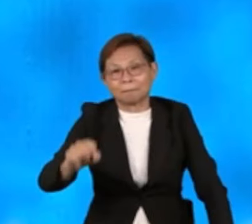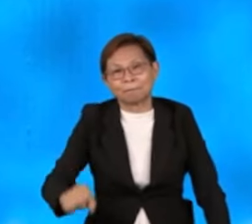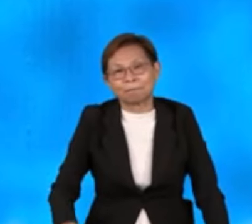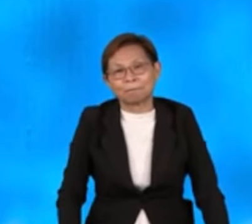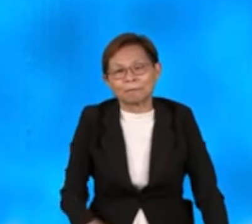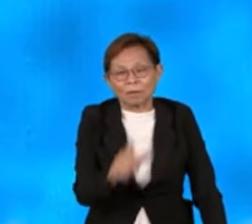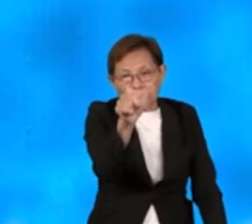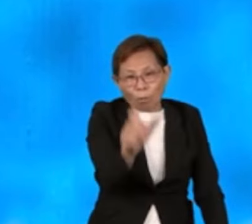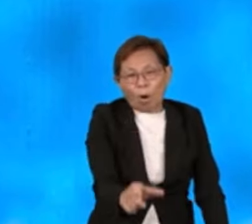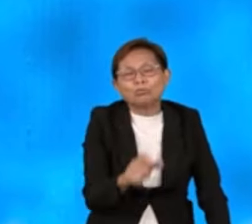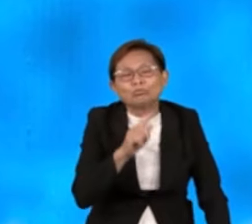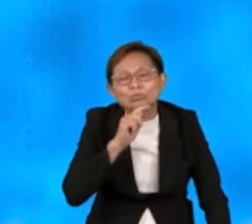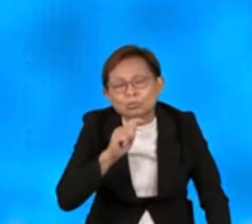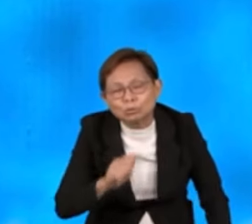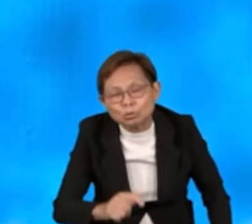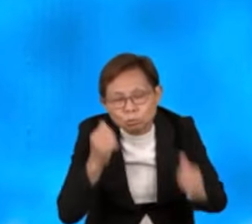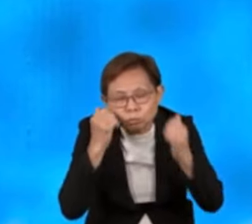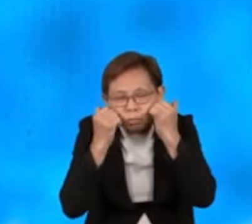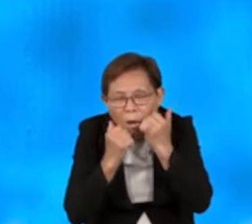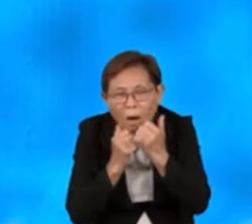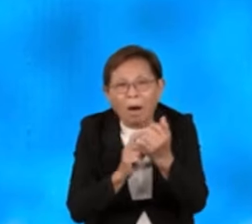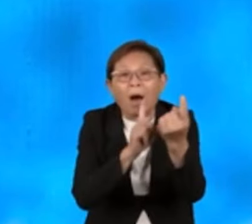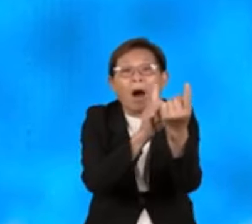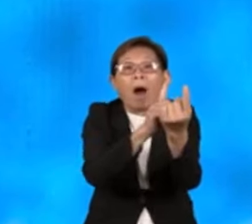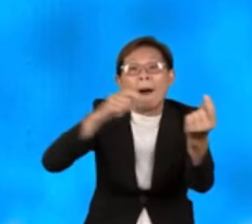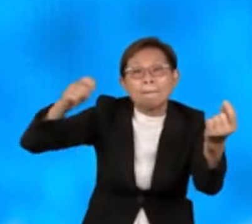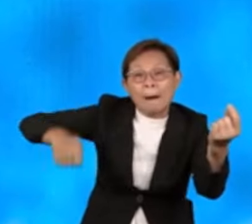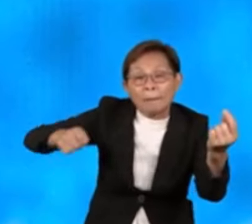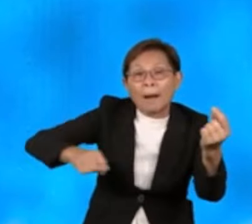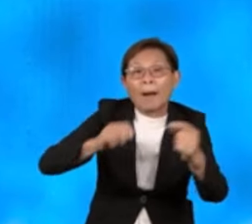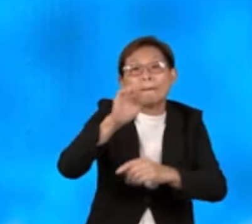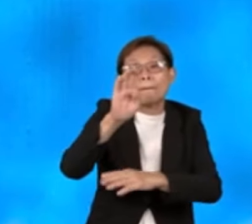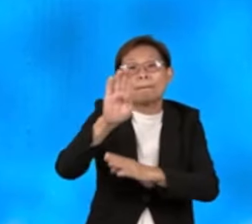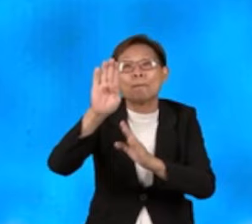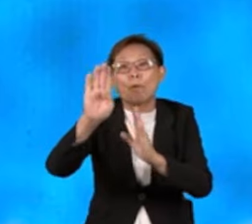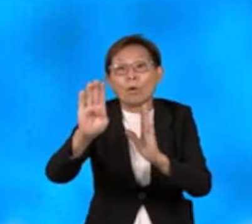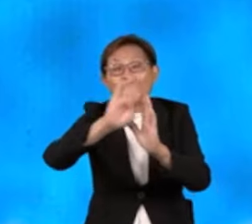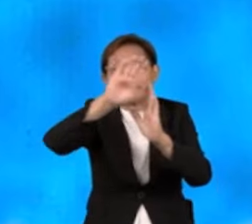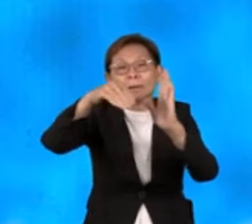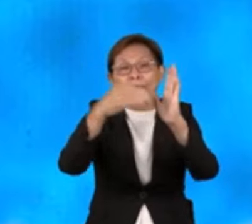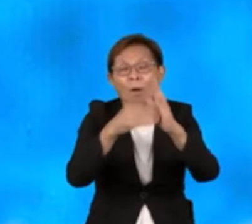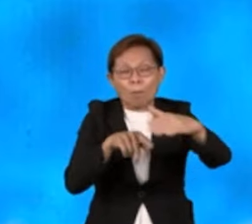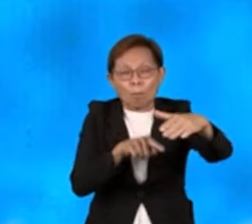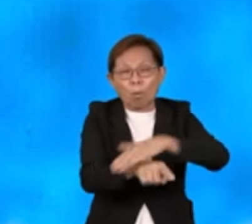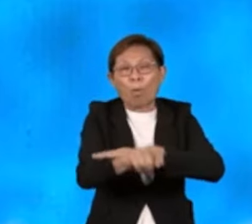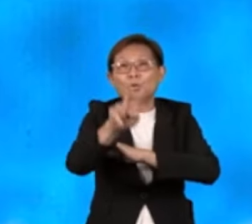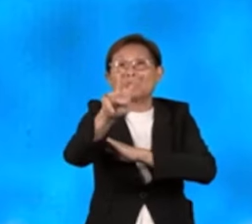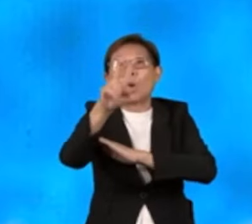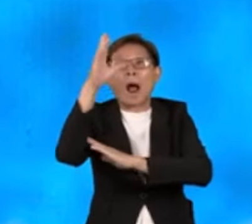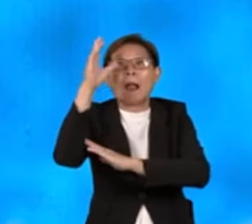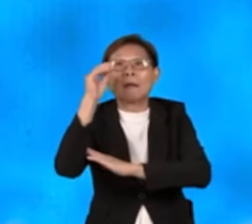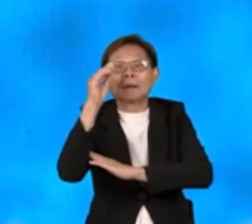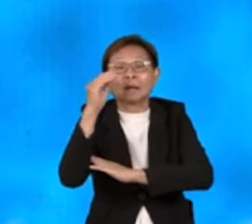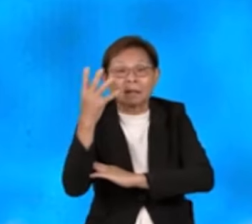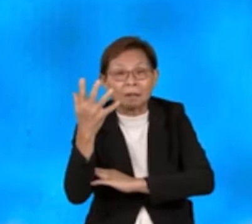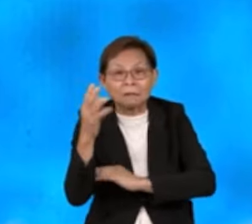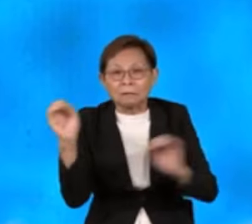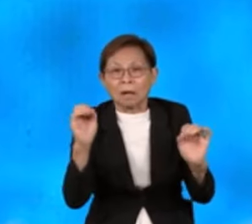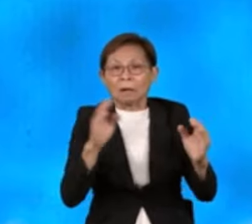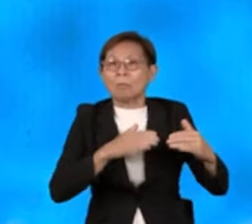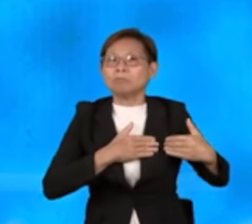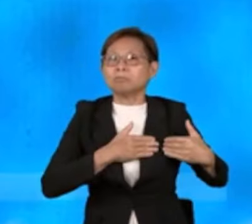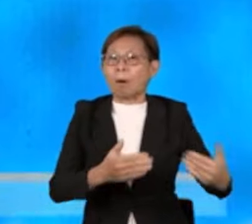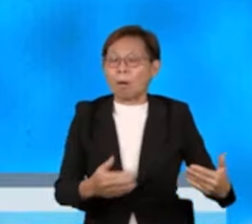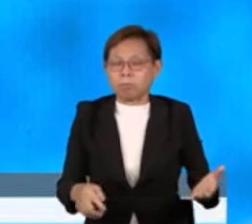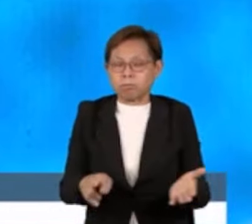Seorang warga emas dihadapkan ke mahkamah majelis bukit bertajam atas tuduhan membunuh dua lelaki bagaimanapun tiada